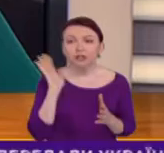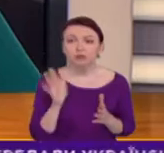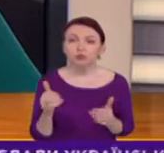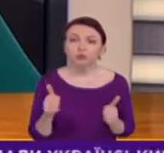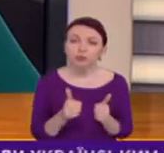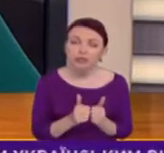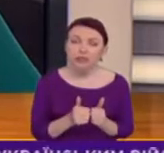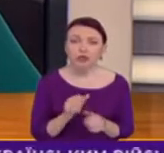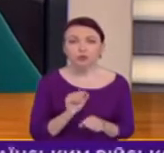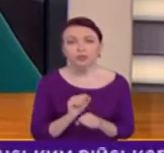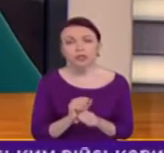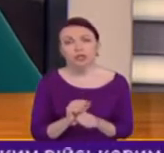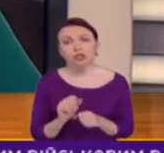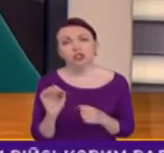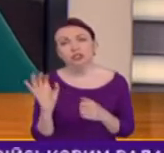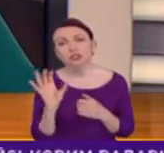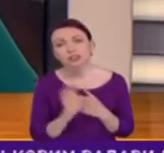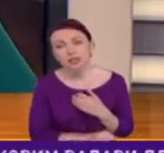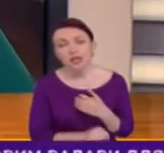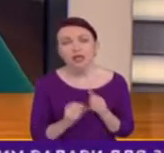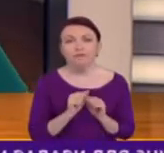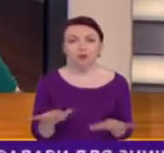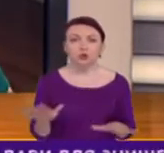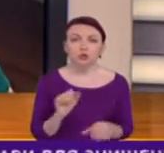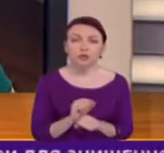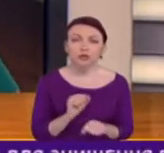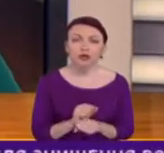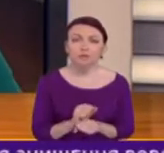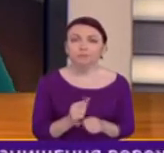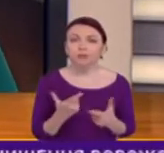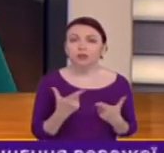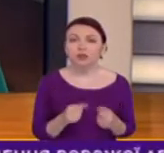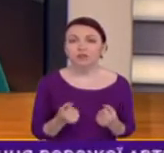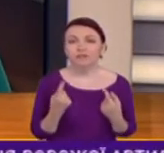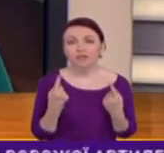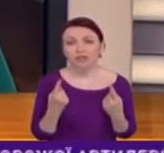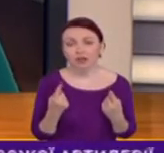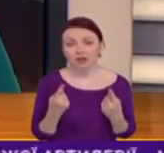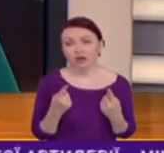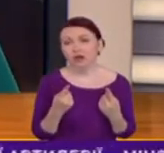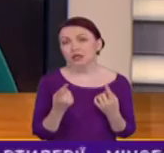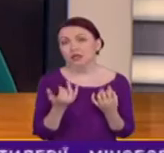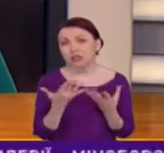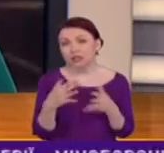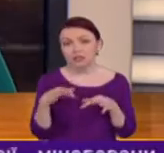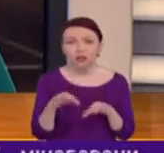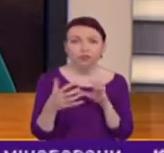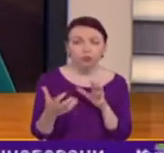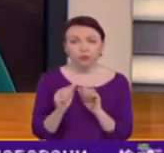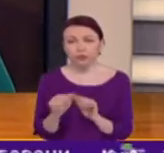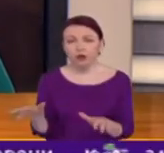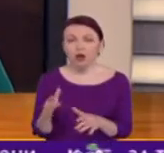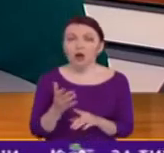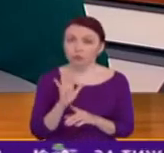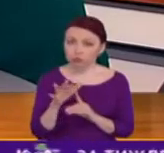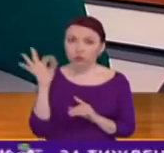кінцевих зупинках, чи на таких серйозних вузлах, де велика кількість громадського транспорту. Чи буде це реалізовуватися?